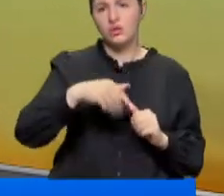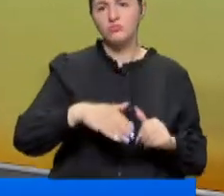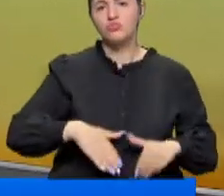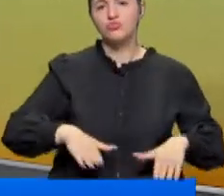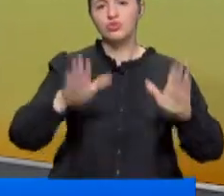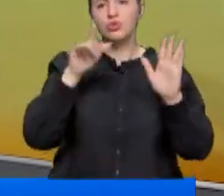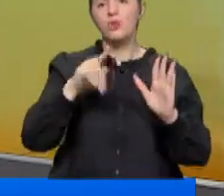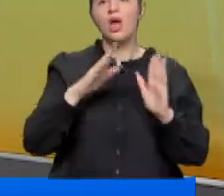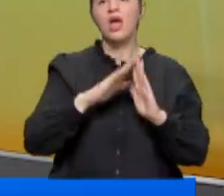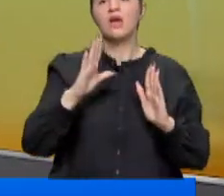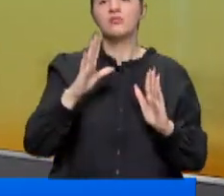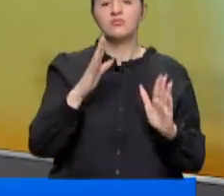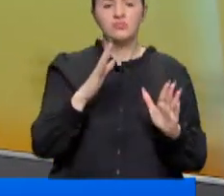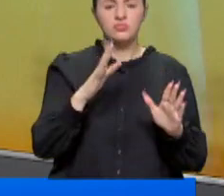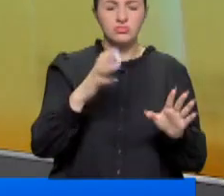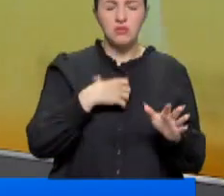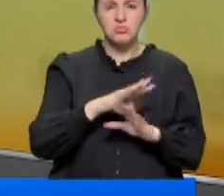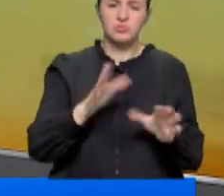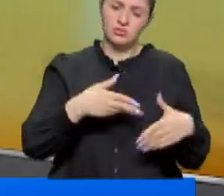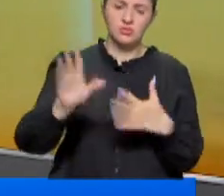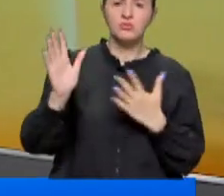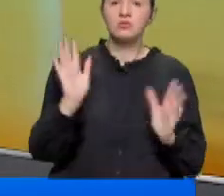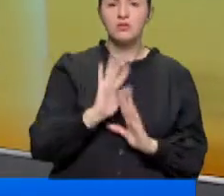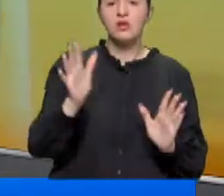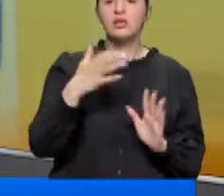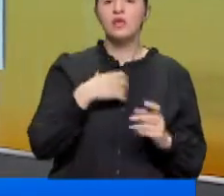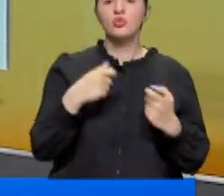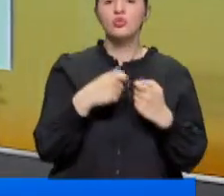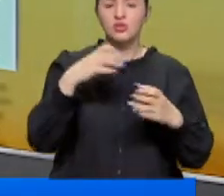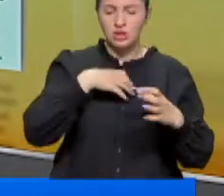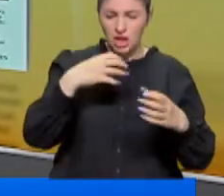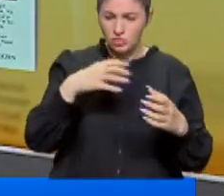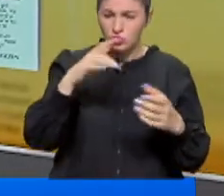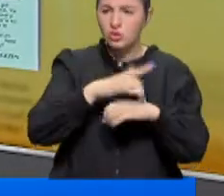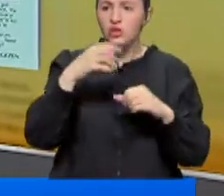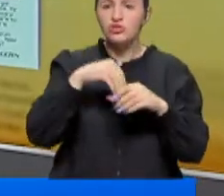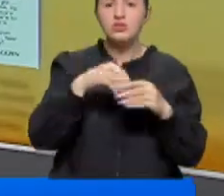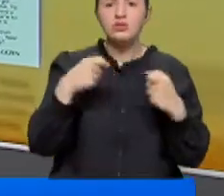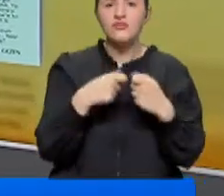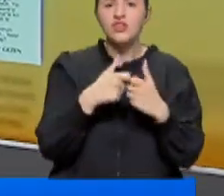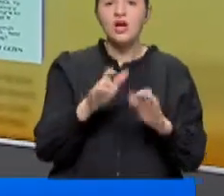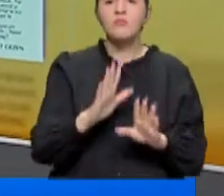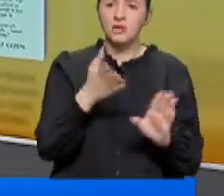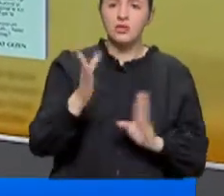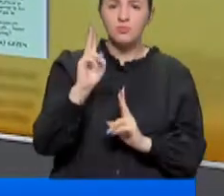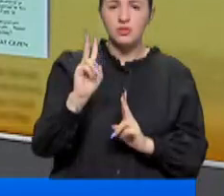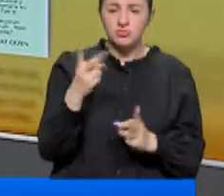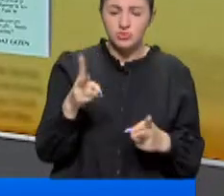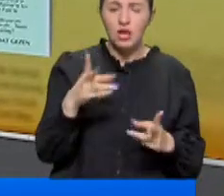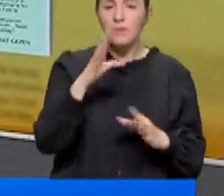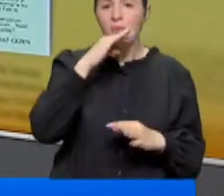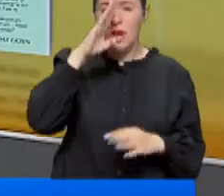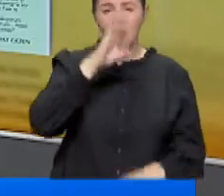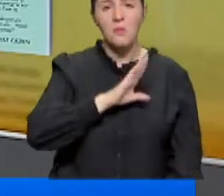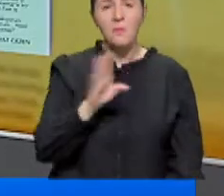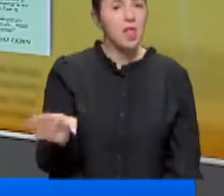mültecilere bu ev sahibi çünkü kendi ülkelerinde bir savaş kanlı Savaş kalmadı yani gidebilirler Bayramda